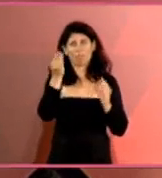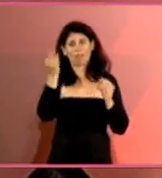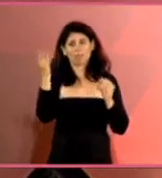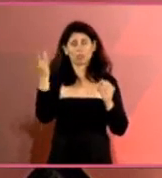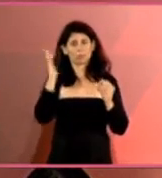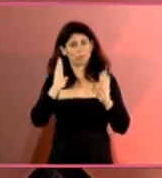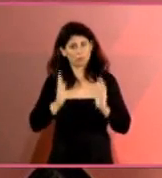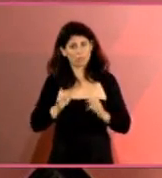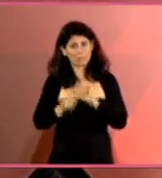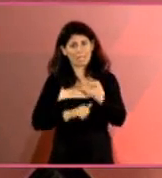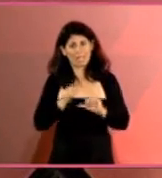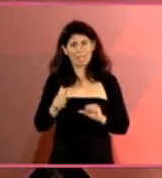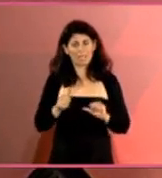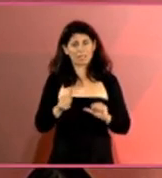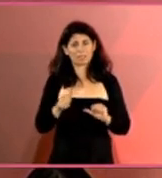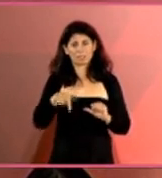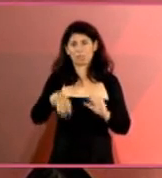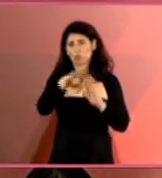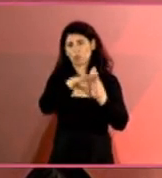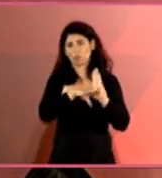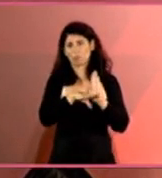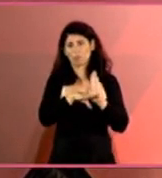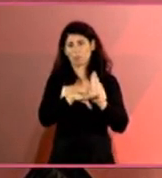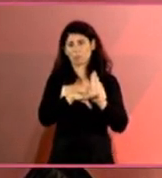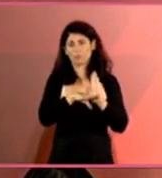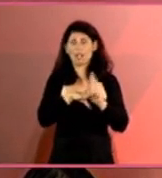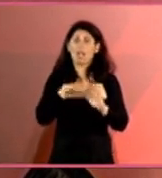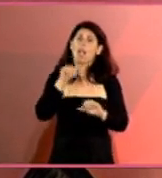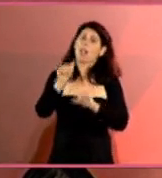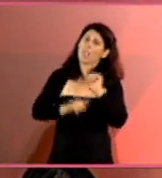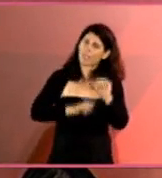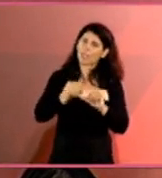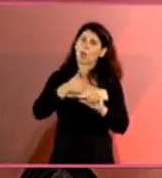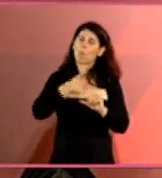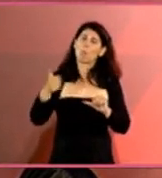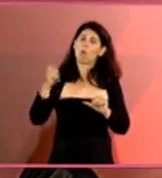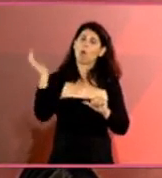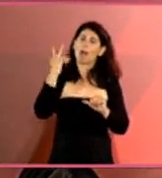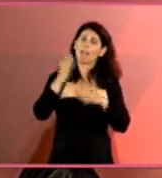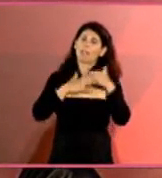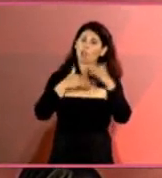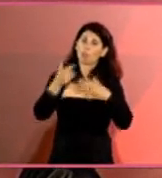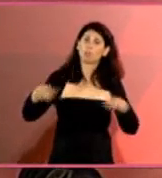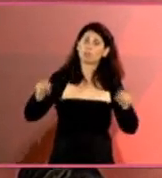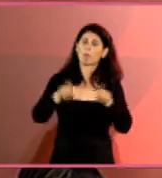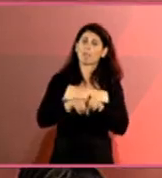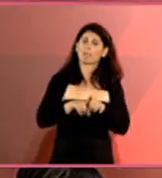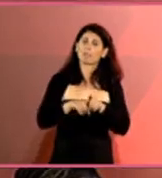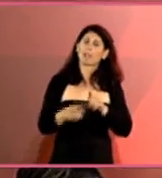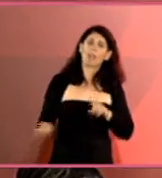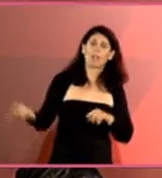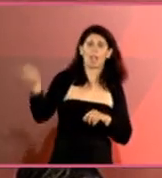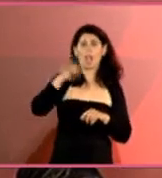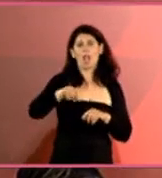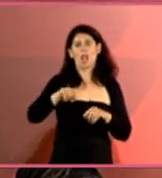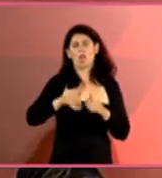ότι μπορεί να την αλλάξεις μέσα σε αυτό το σύστημα. Θα την αλλάξεις μόνο αν οικοδομήσουμε μαζί ένα άλλο